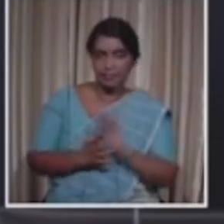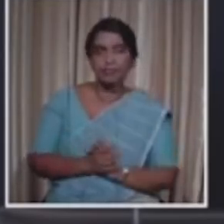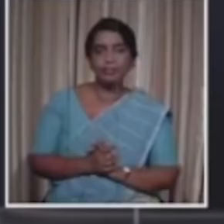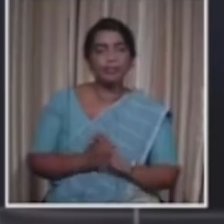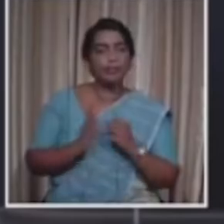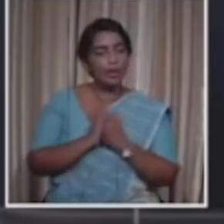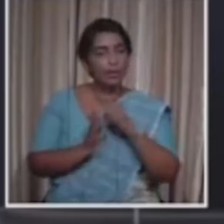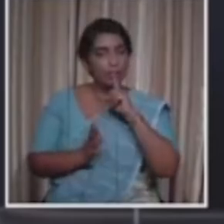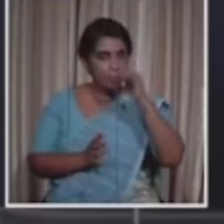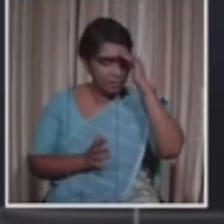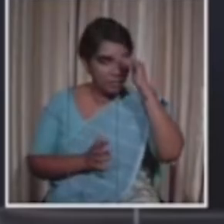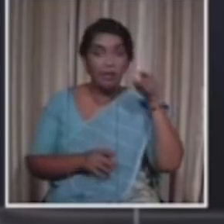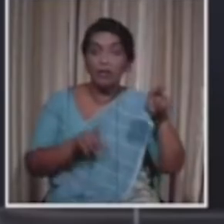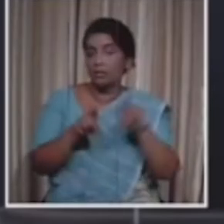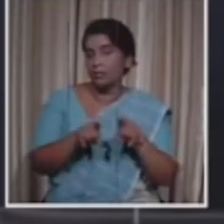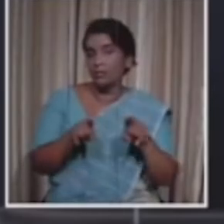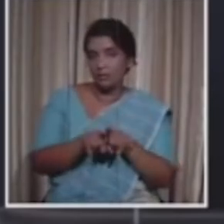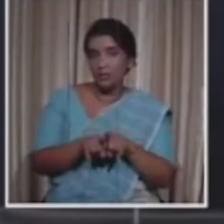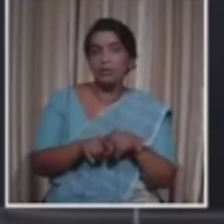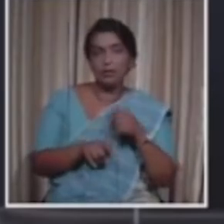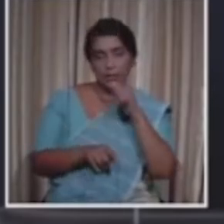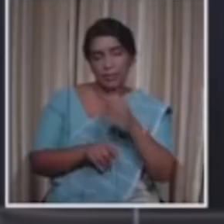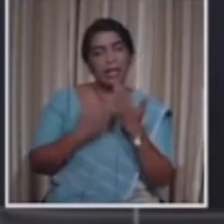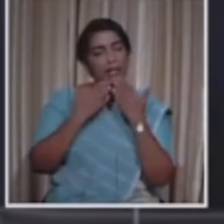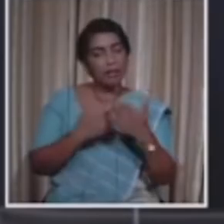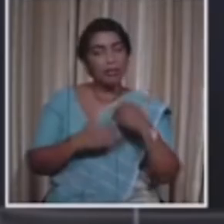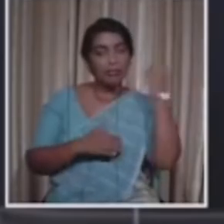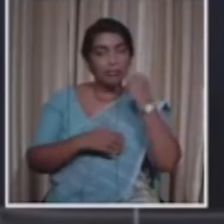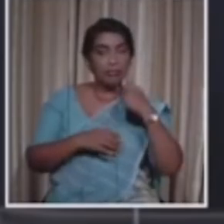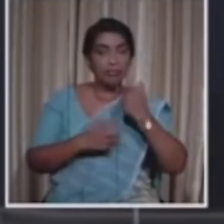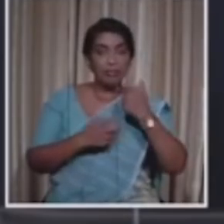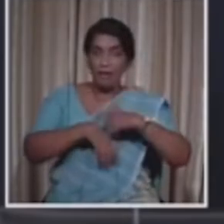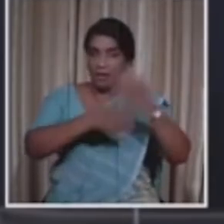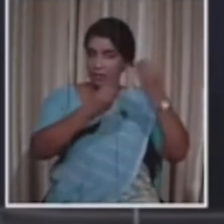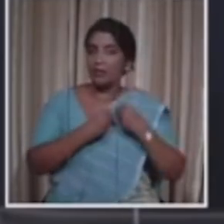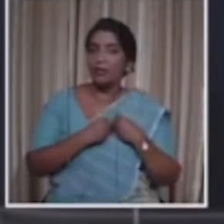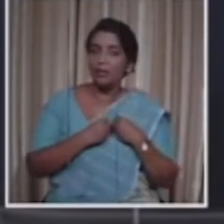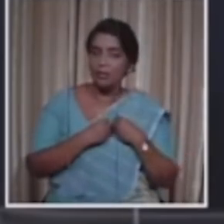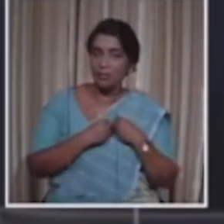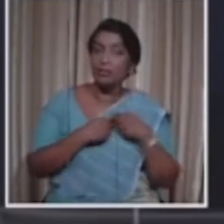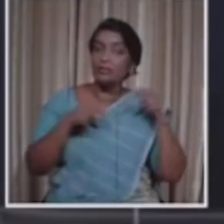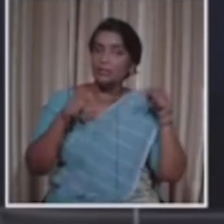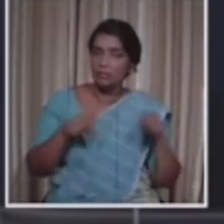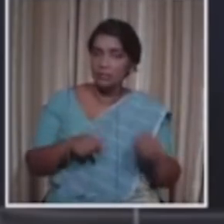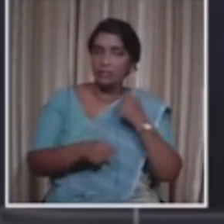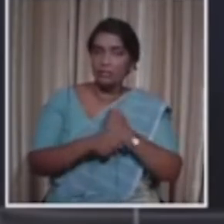ගරු කතා නායකතුමනි, එම නිසා මම ස්තුතිවන්ත වෙනවා මේ කතාව කරන්න ලැබීම ගැන. අද